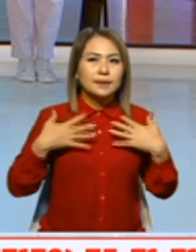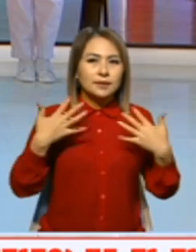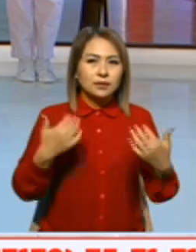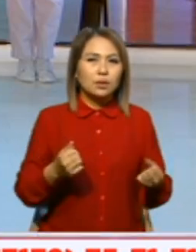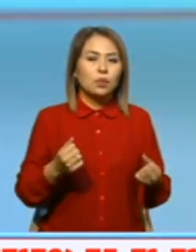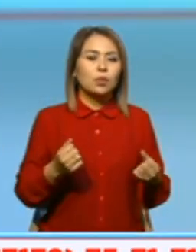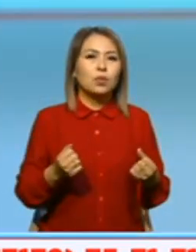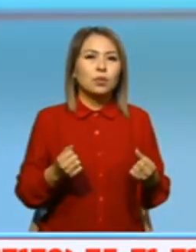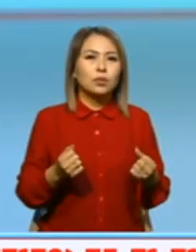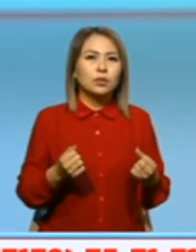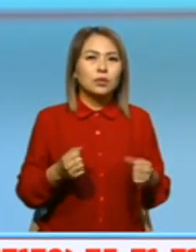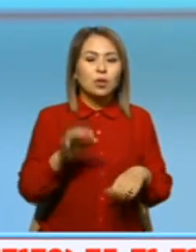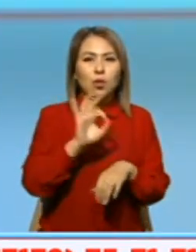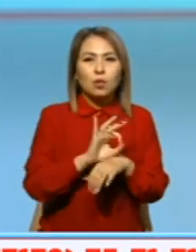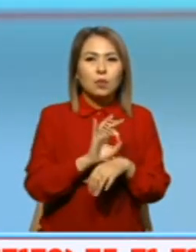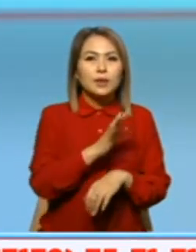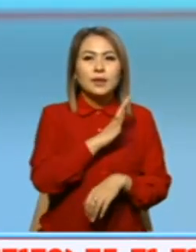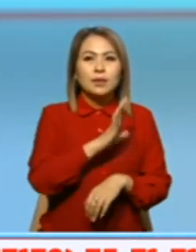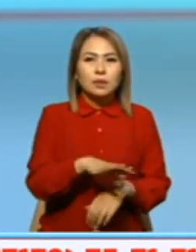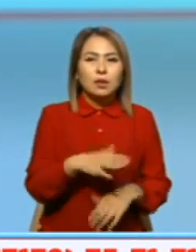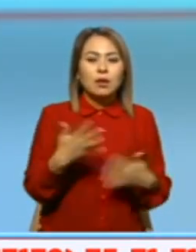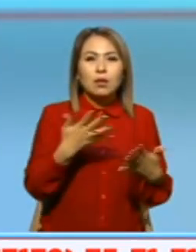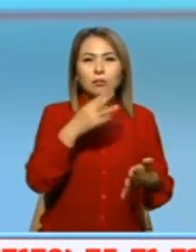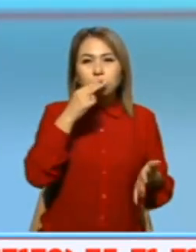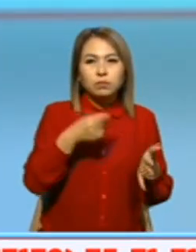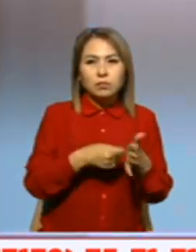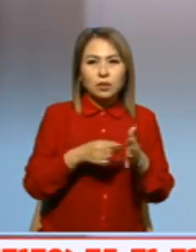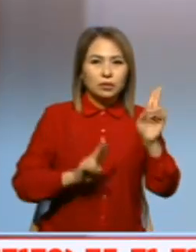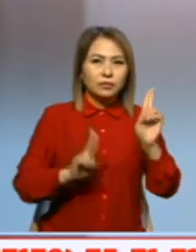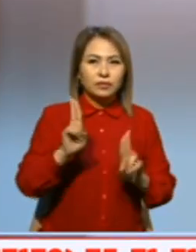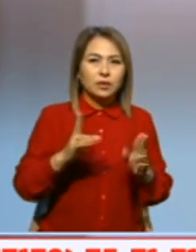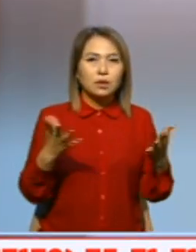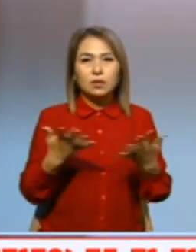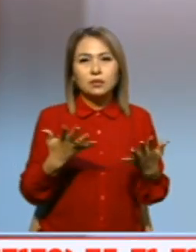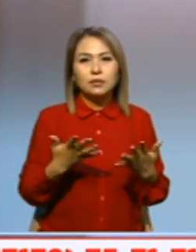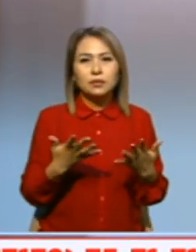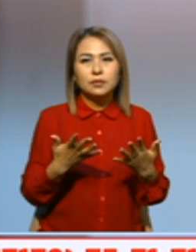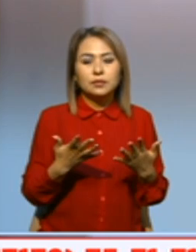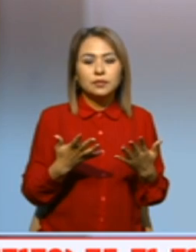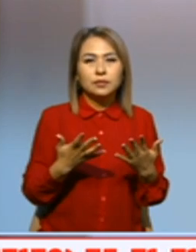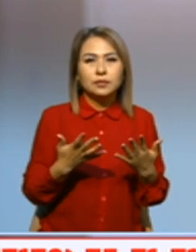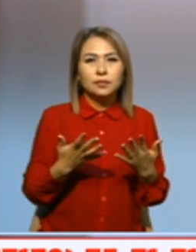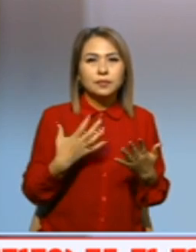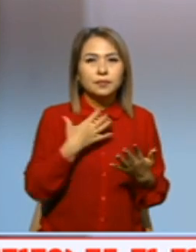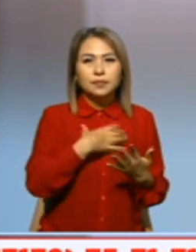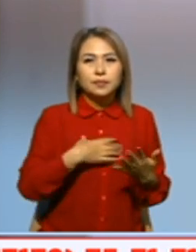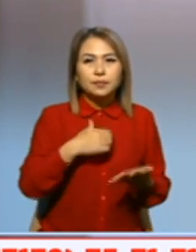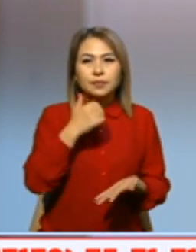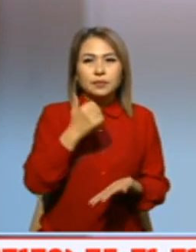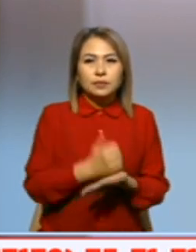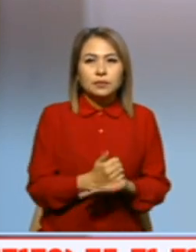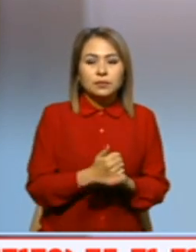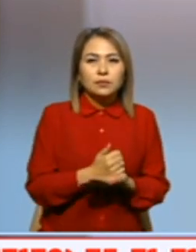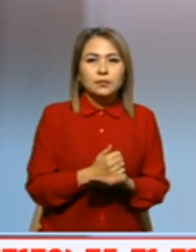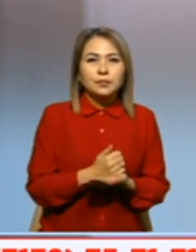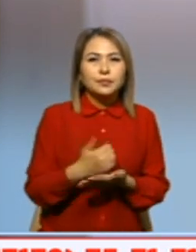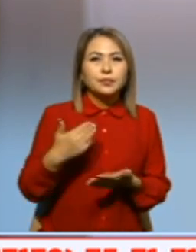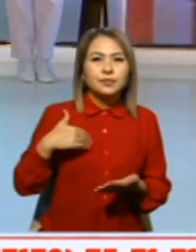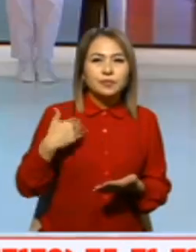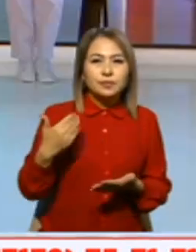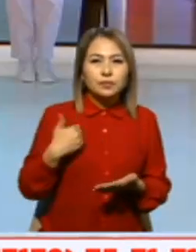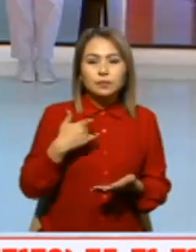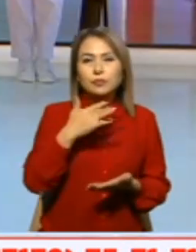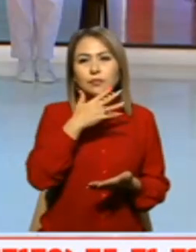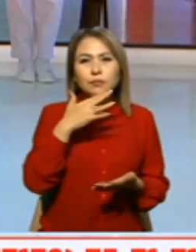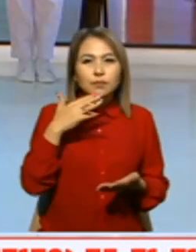сау, ауырмай өсу үшін олардың тамақтану тәртібі де маңызды рөл атқарады. Ең басты минералдарға, дәрумендерге